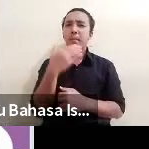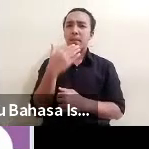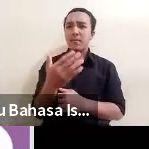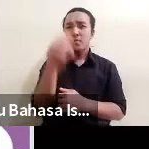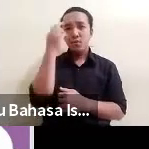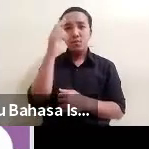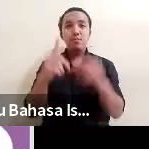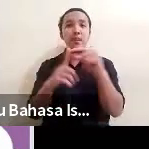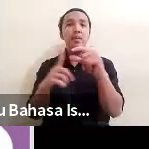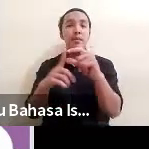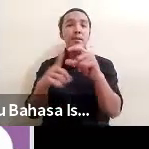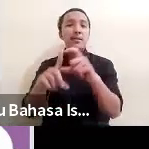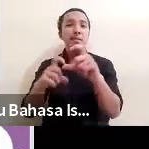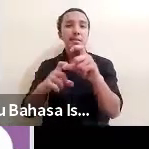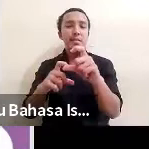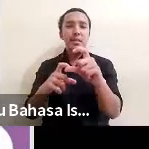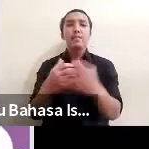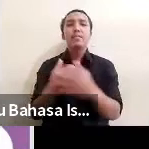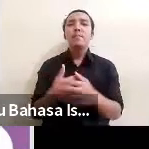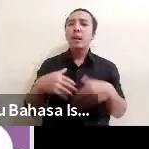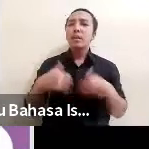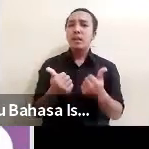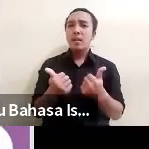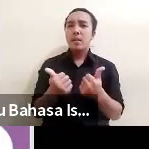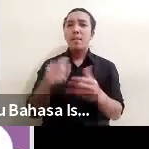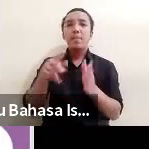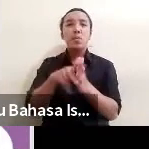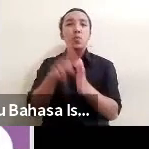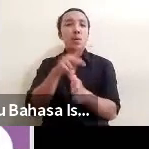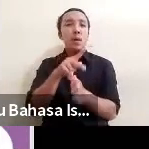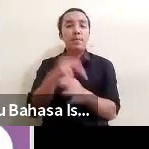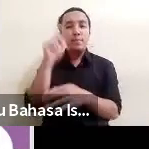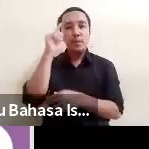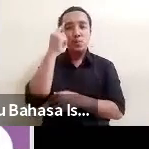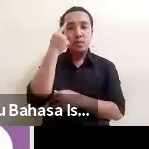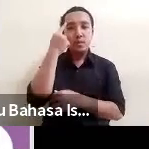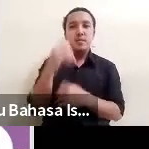program peduli yang sukses dihadir oleh banyak orang di Indonesia.